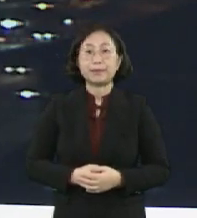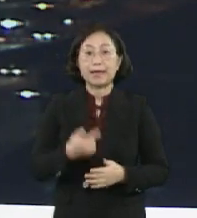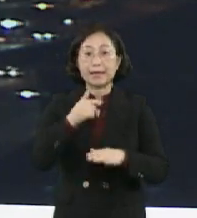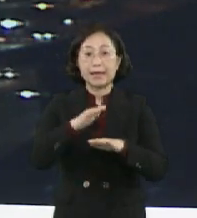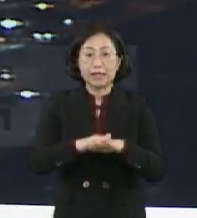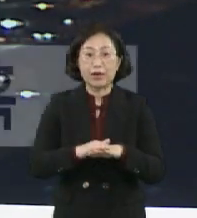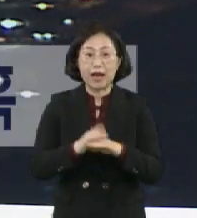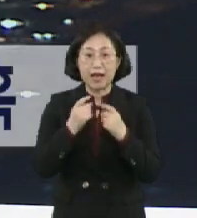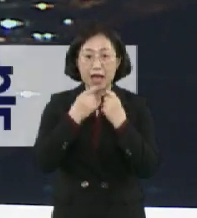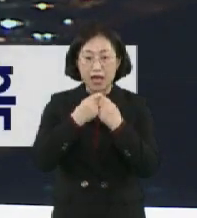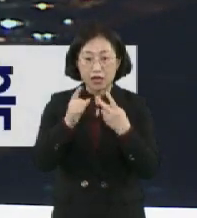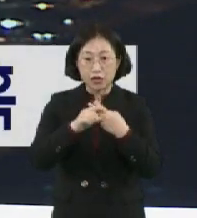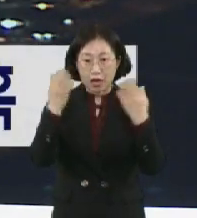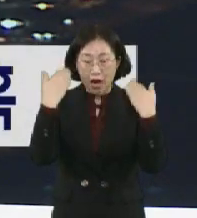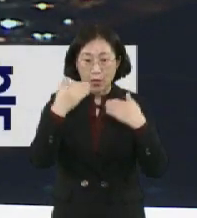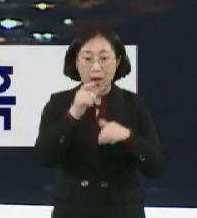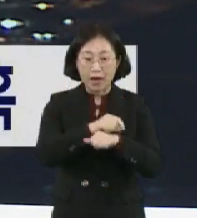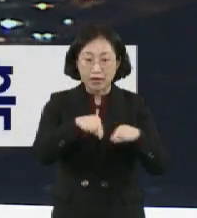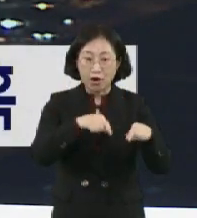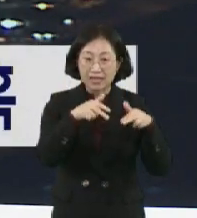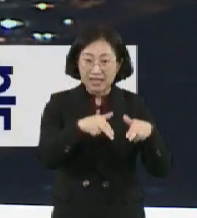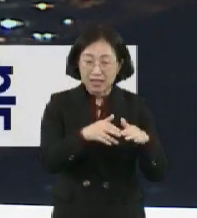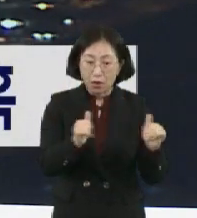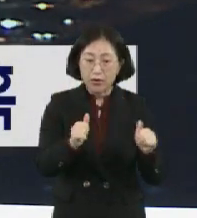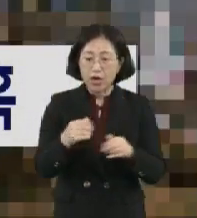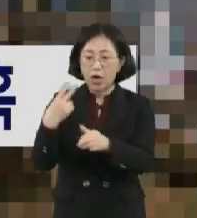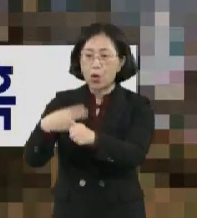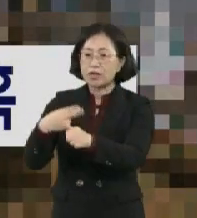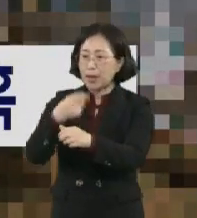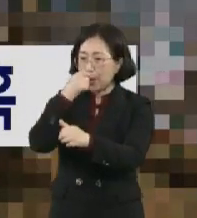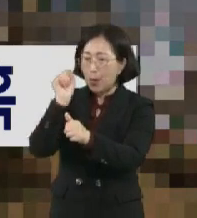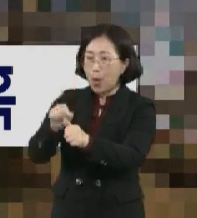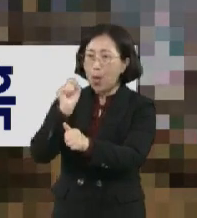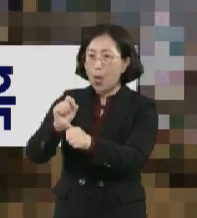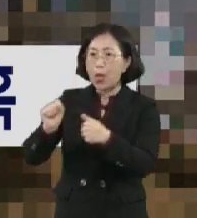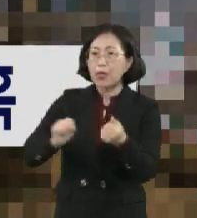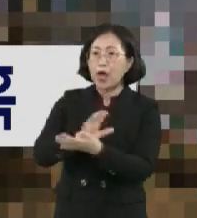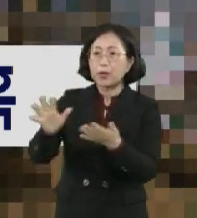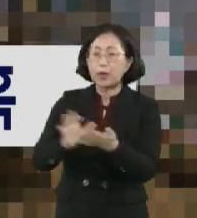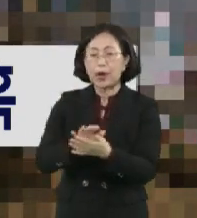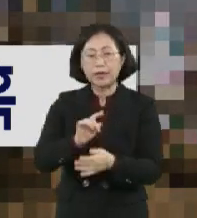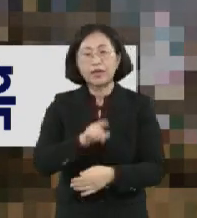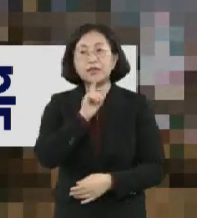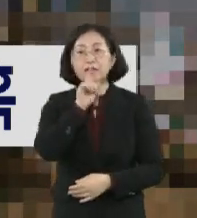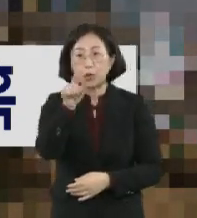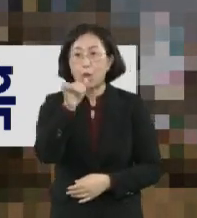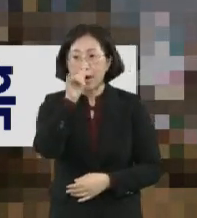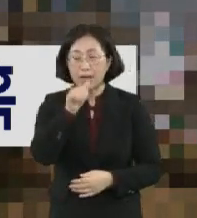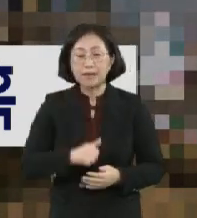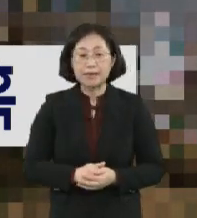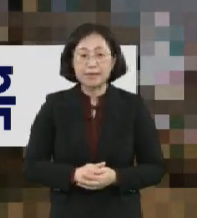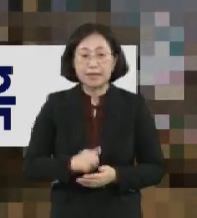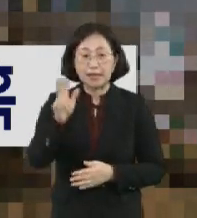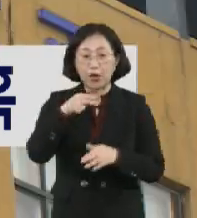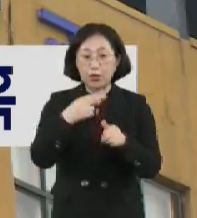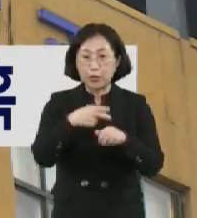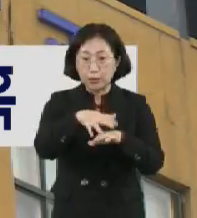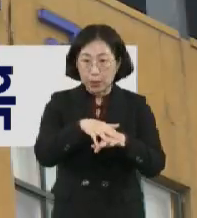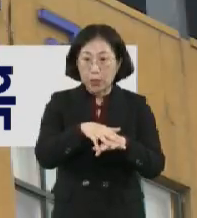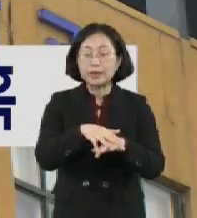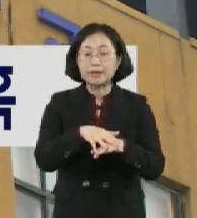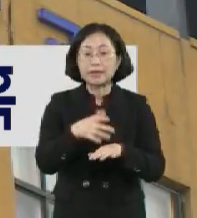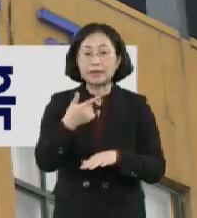대전의 한 사립 중학교 행정실 직원이 교사에게 욕설을 하고 난동을 부렸다는 신고가 접수됐습니다 전교조 대전지부 는